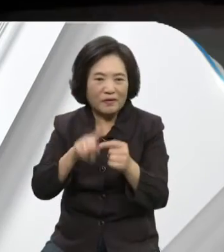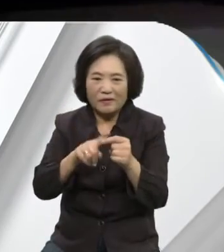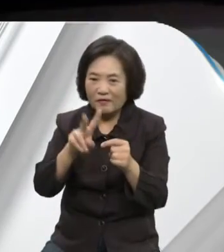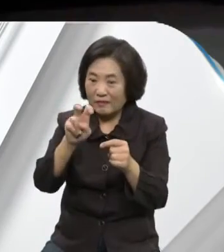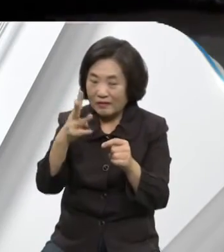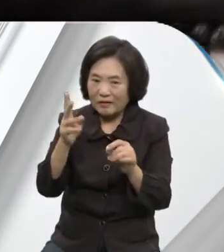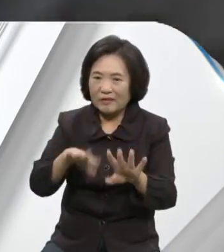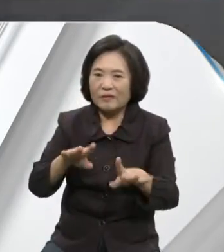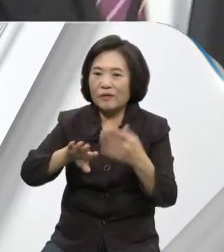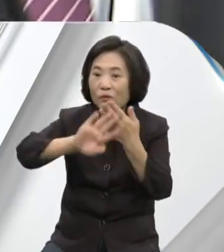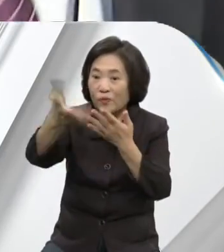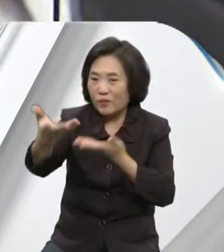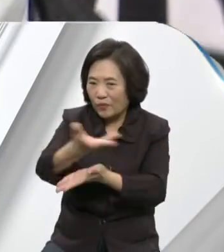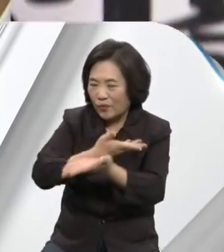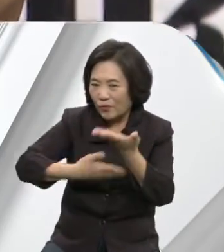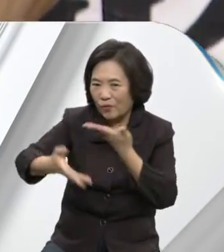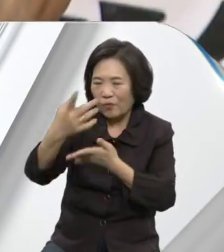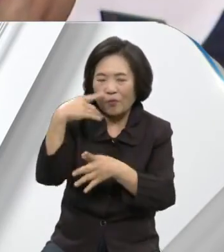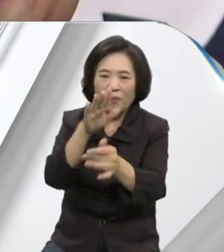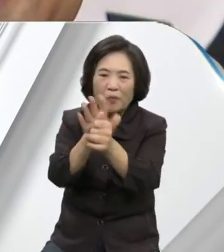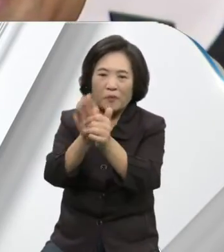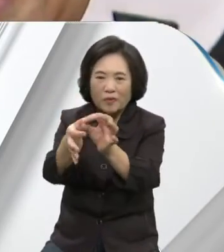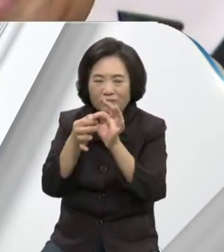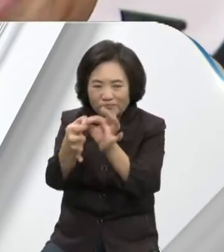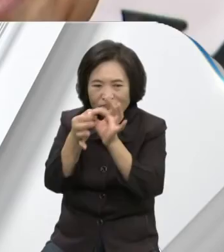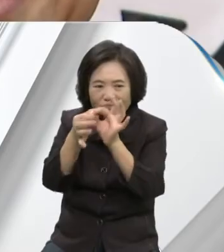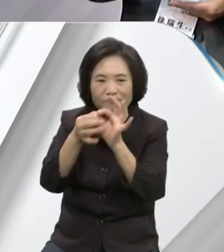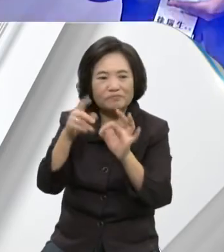亲之间联络的平台，三万多组